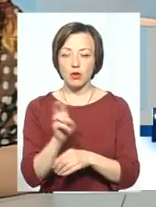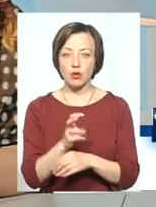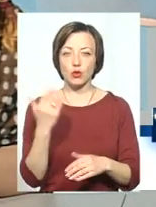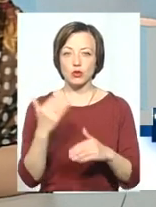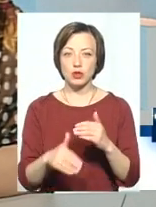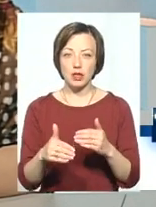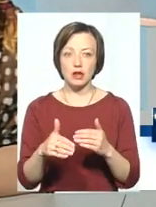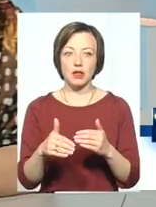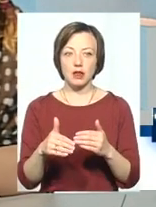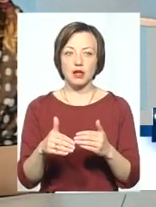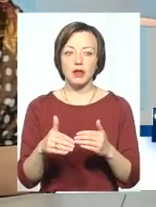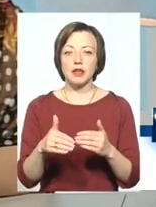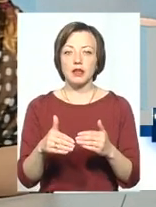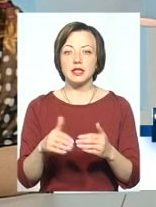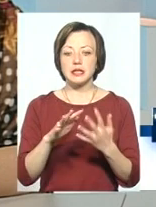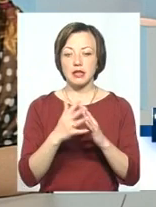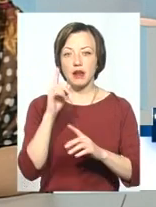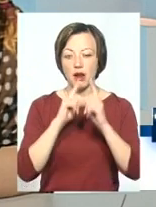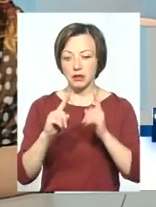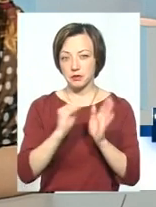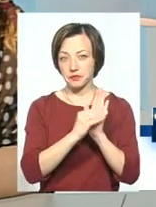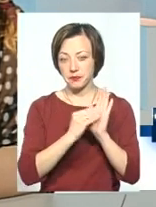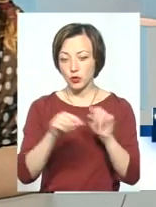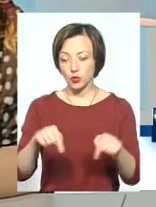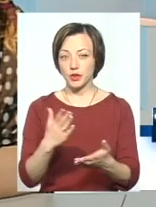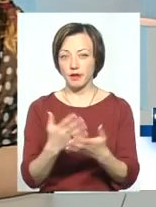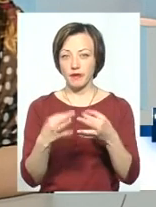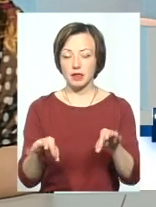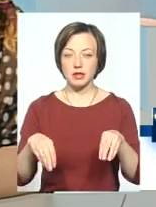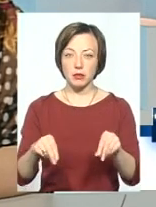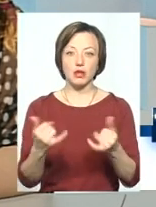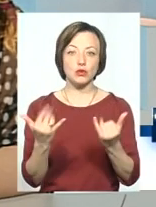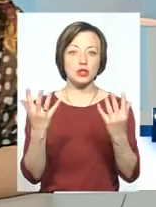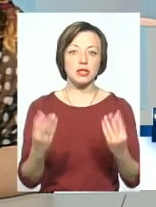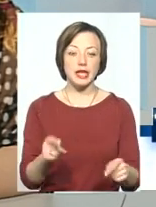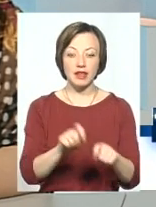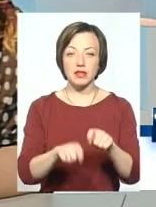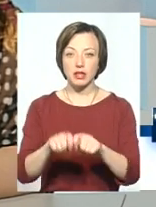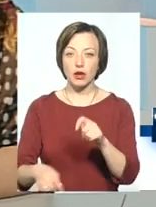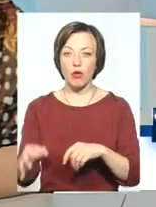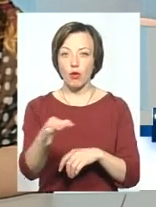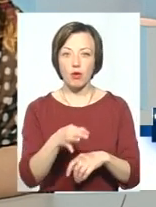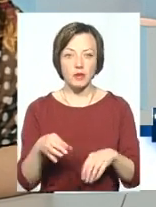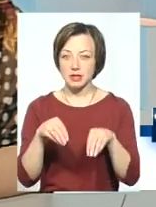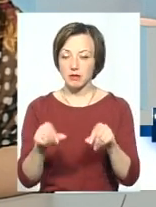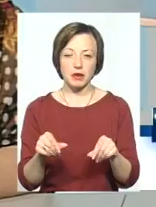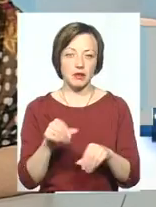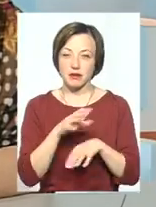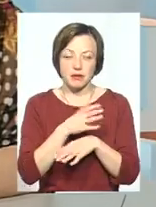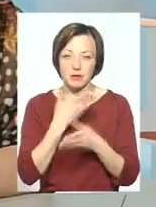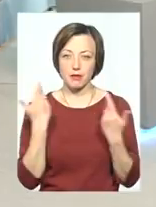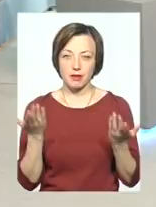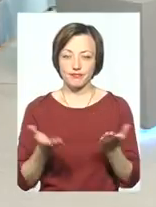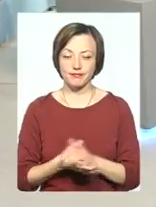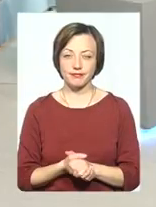викопіюваннями сільських рад, що отут є вільна земля. Тому що на сьогоднішній день інвентаризації області в землі не проведено, її нема.